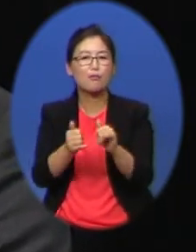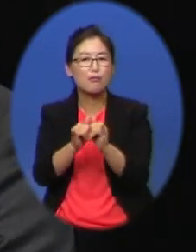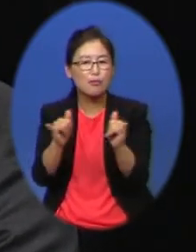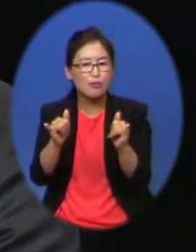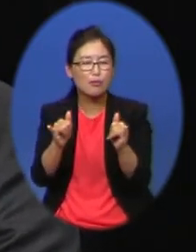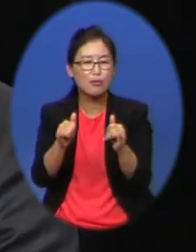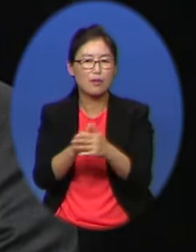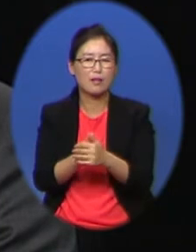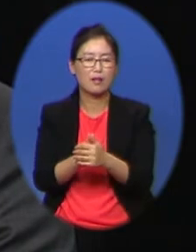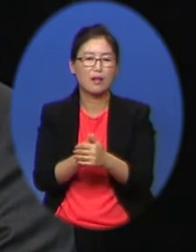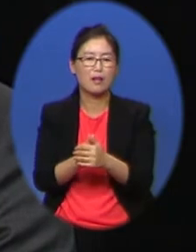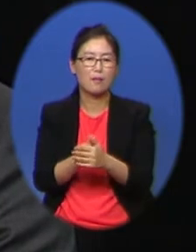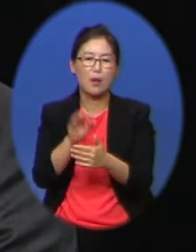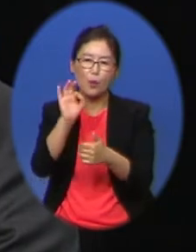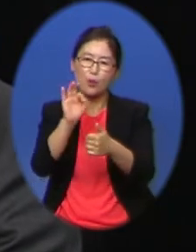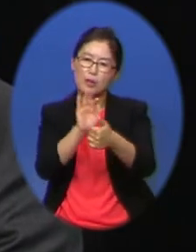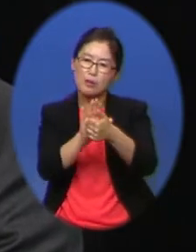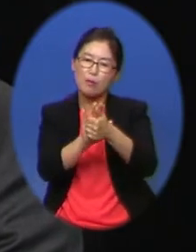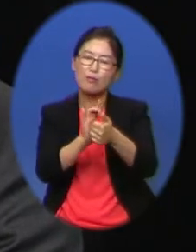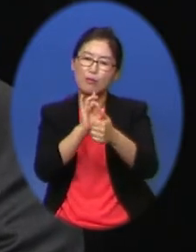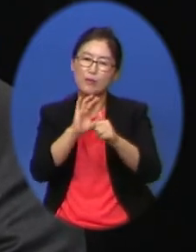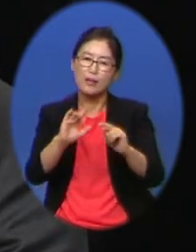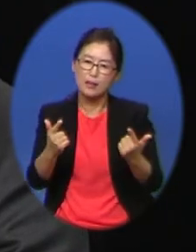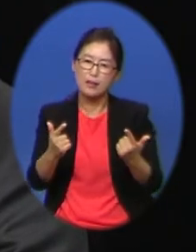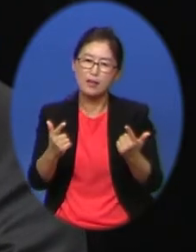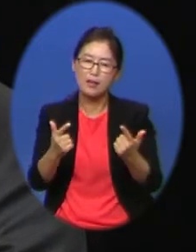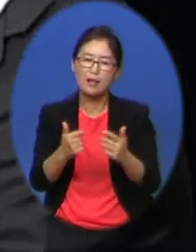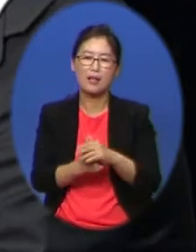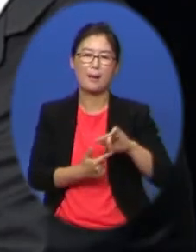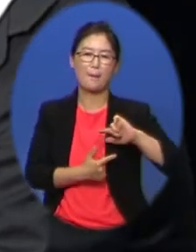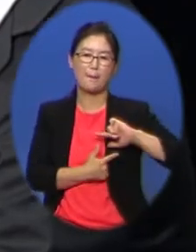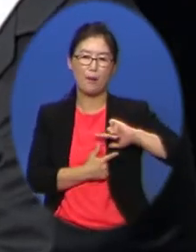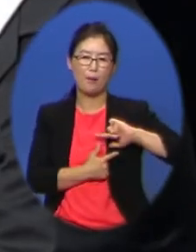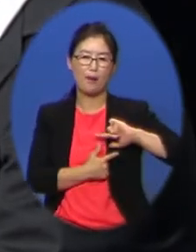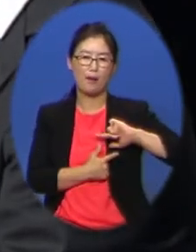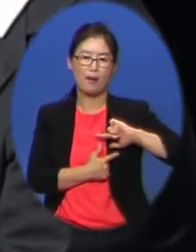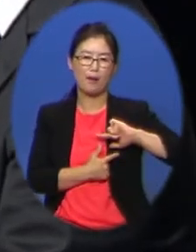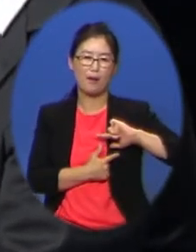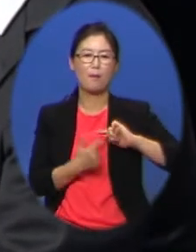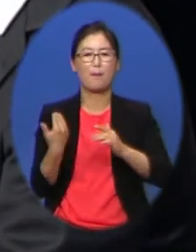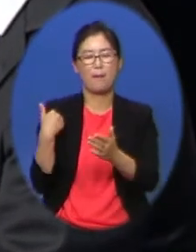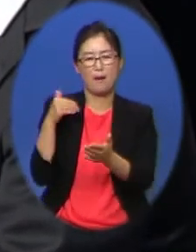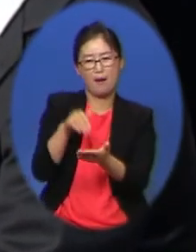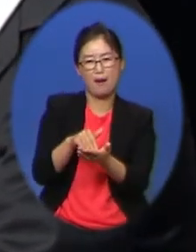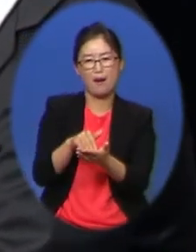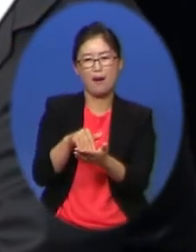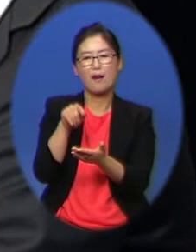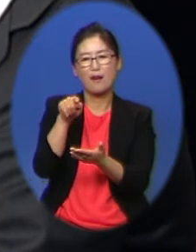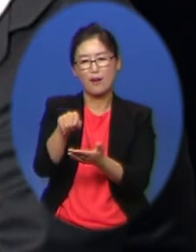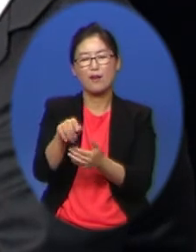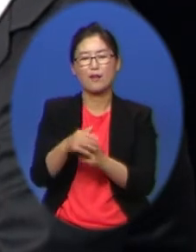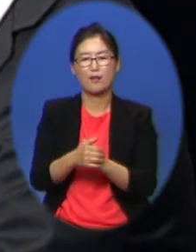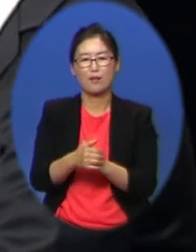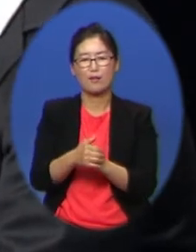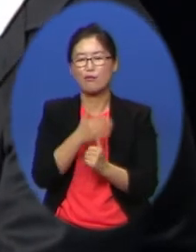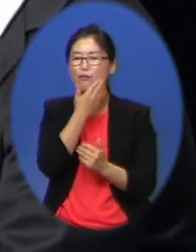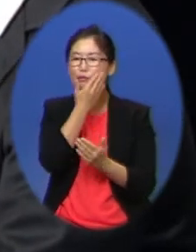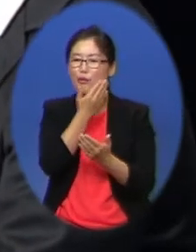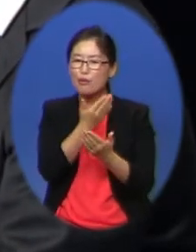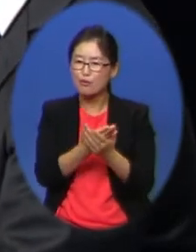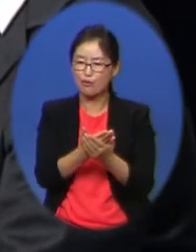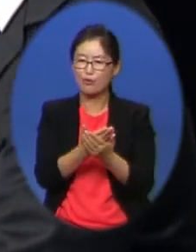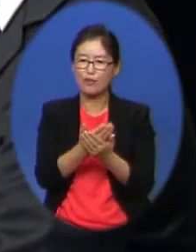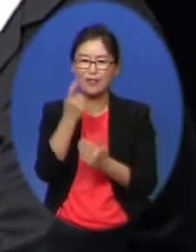것이 아니라 이 국가를 위해서 희생하신 분들의 명예를 드높여드리는 아주 의미 있는 그런 취지로 생각을 해야 한다고 이제 좀